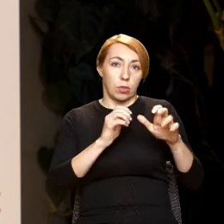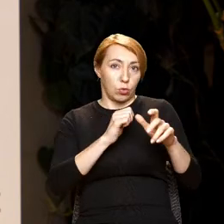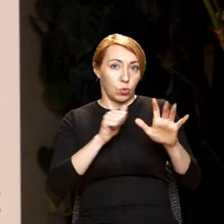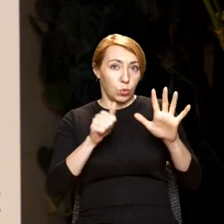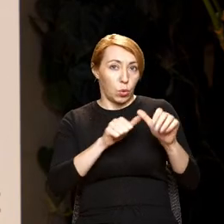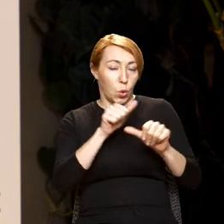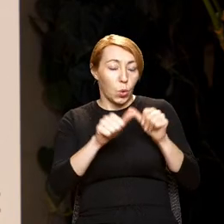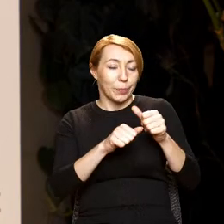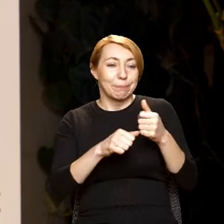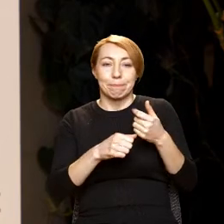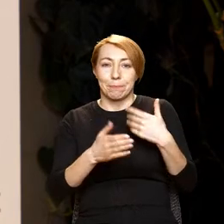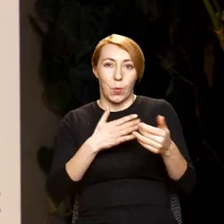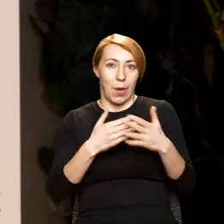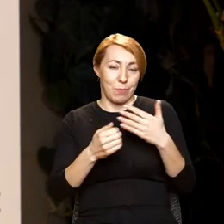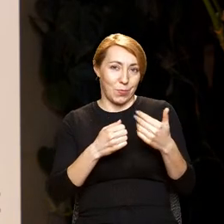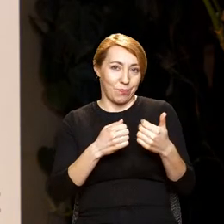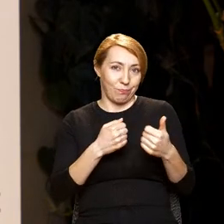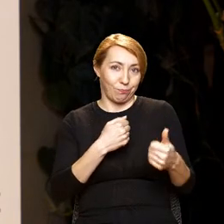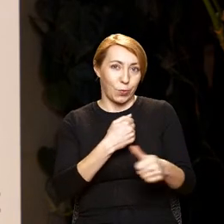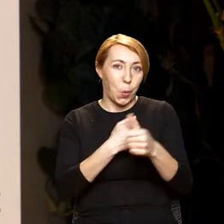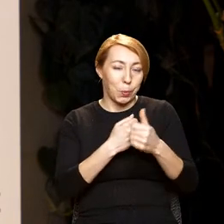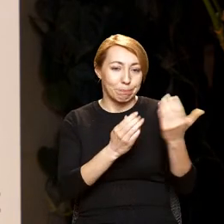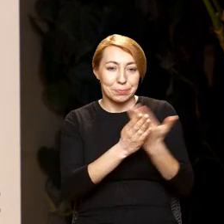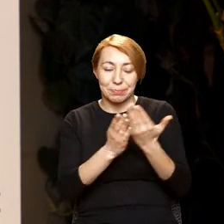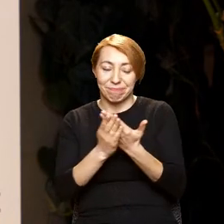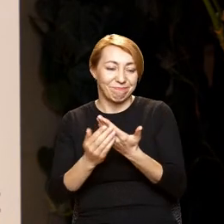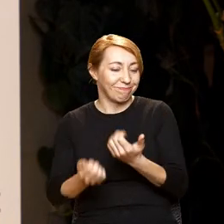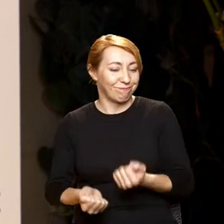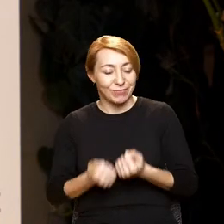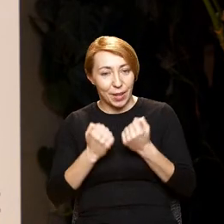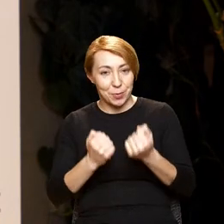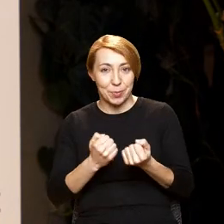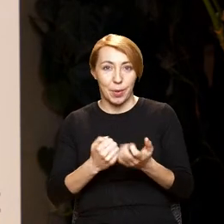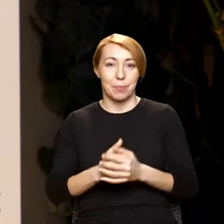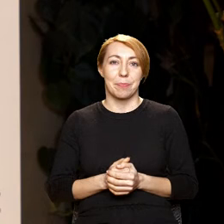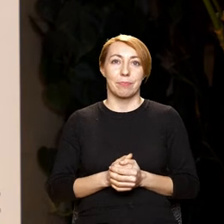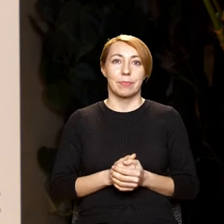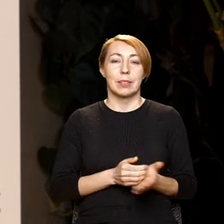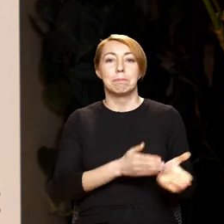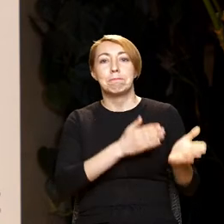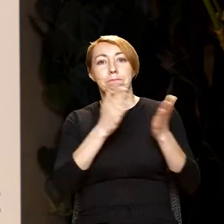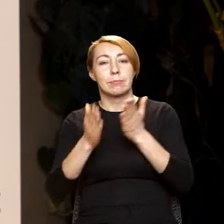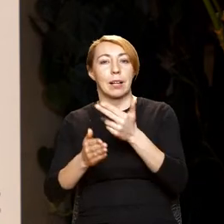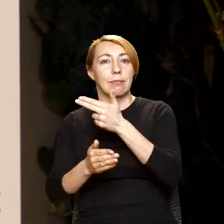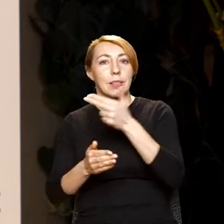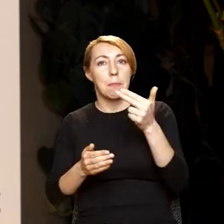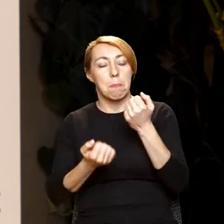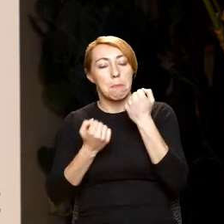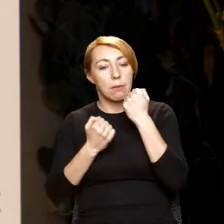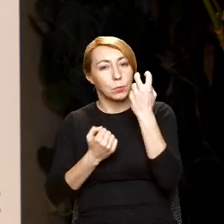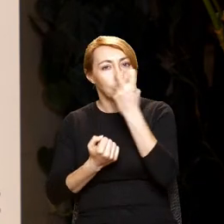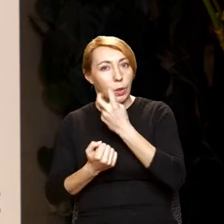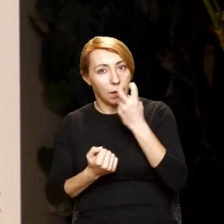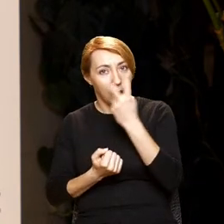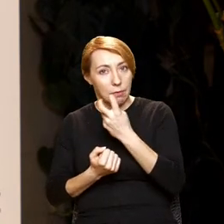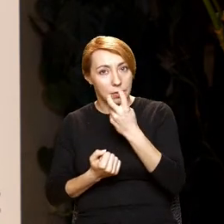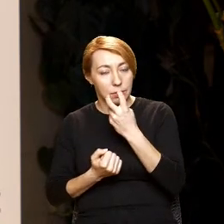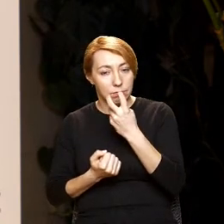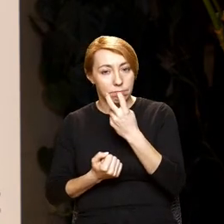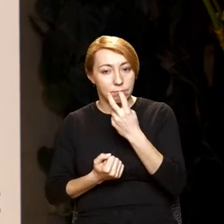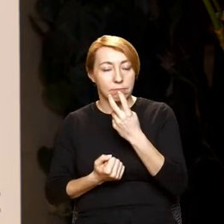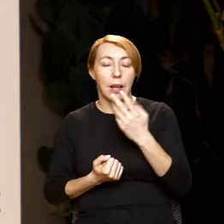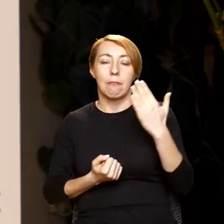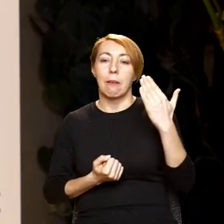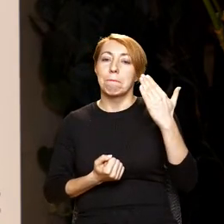słabo udokumentowany i tu jest pole otwarte do dalszych badań. Następny temat, bardzo ciekawy. Wiemy,